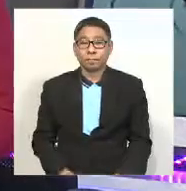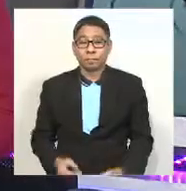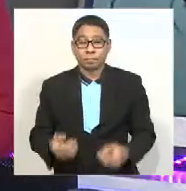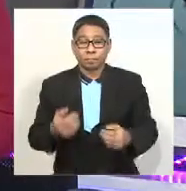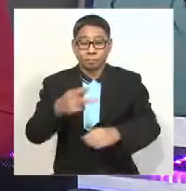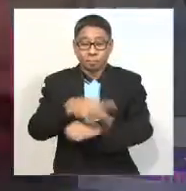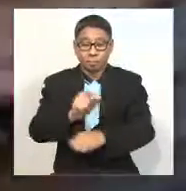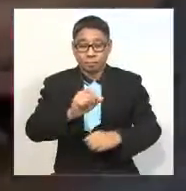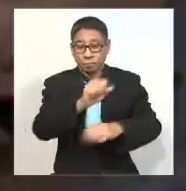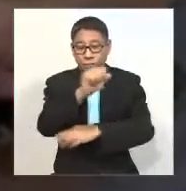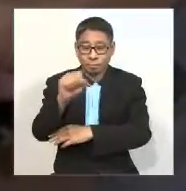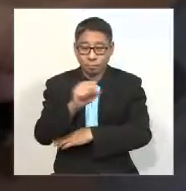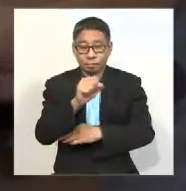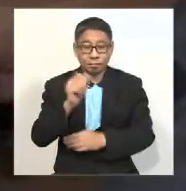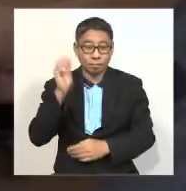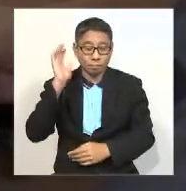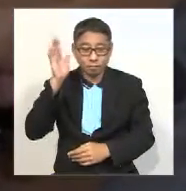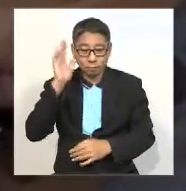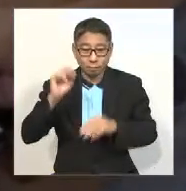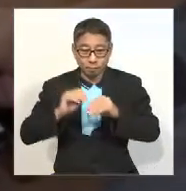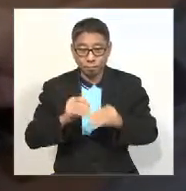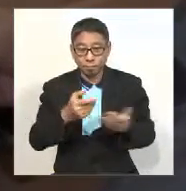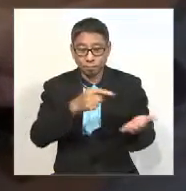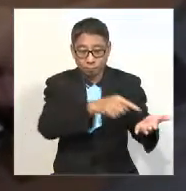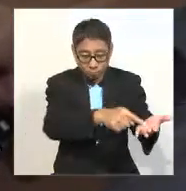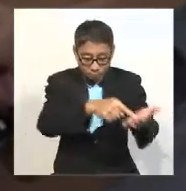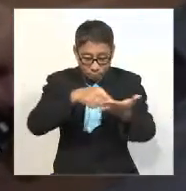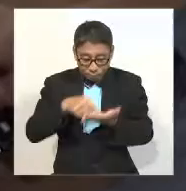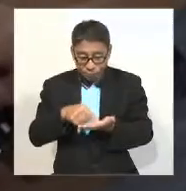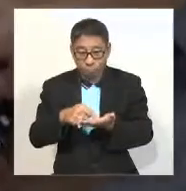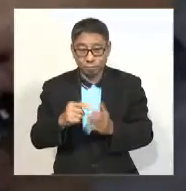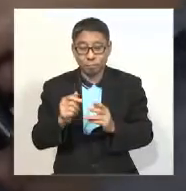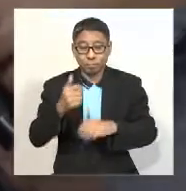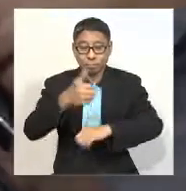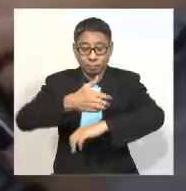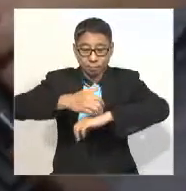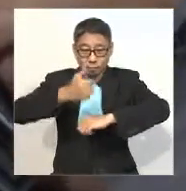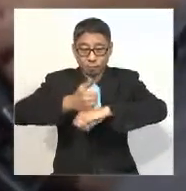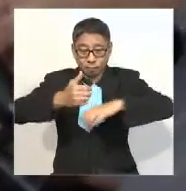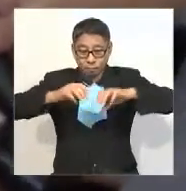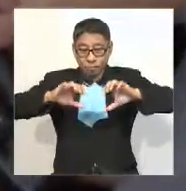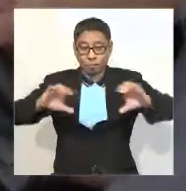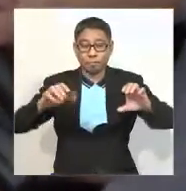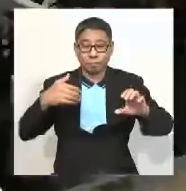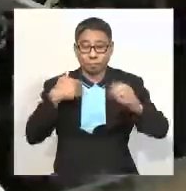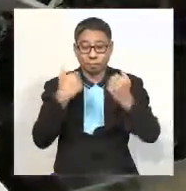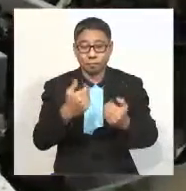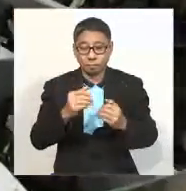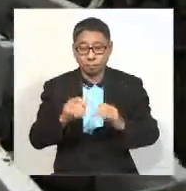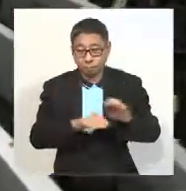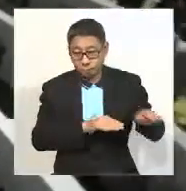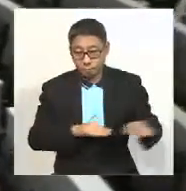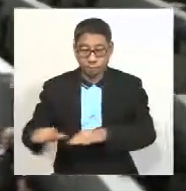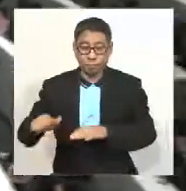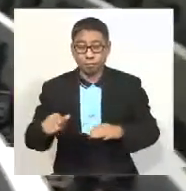นายชวนหลีกภัยประธานสภาผู้แทนราษฎรเปิดเผยนะคะว่าได้รับหนังสือจากคณะรัฐมนตรียืนยันความพร้อมในการชี้แจงเปิดอ